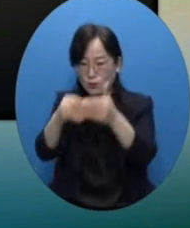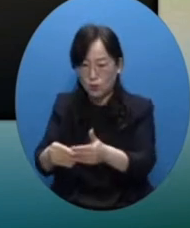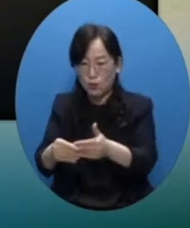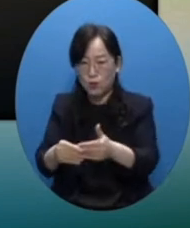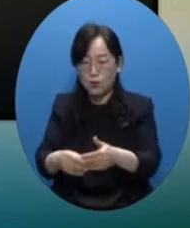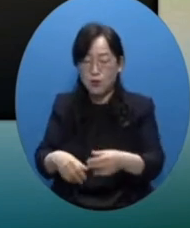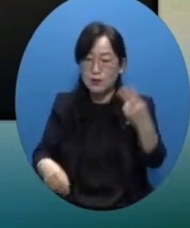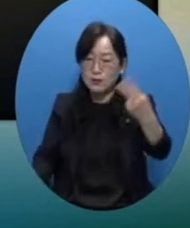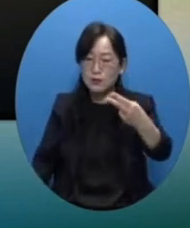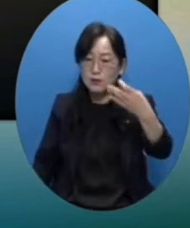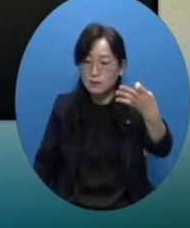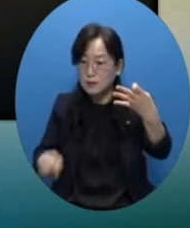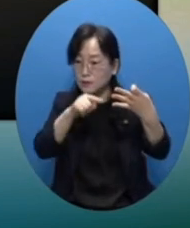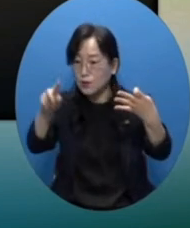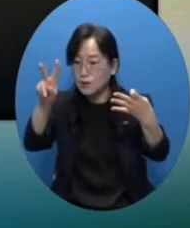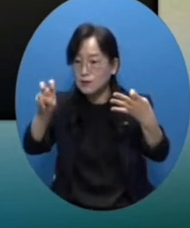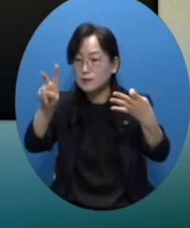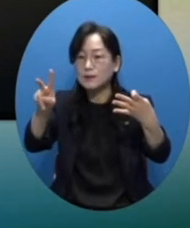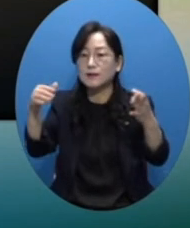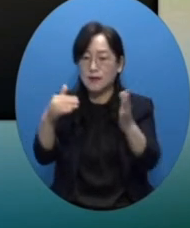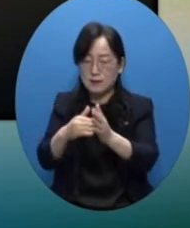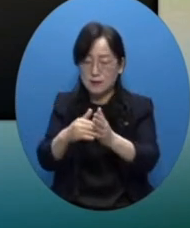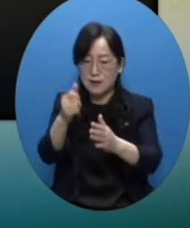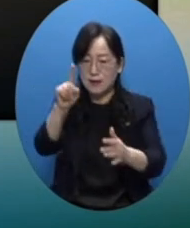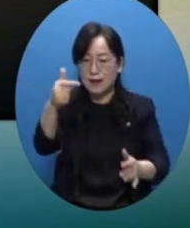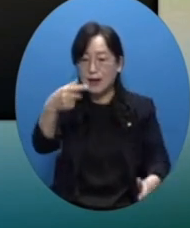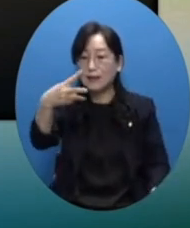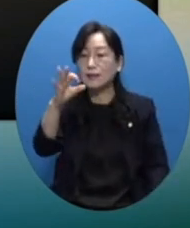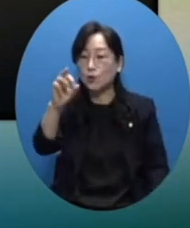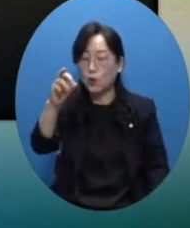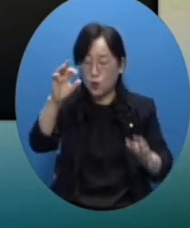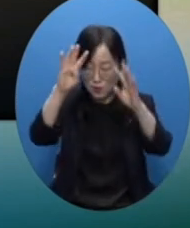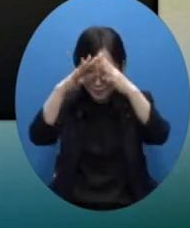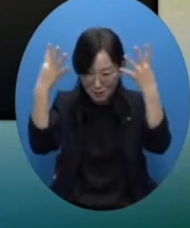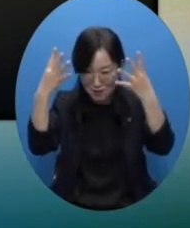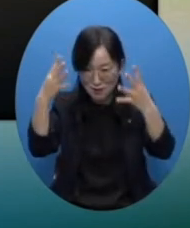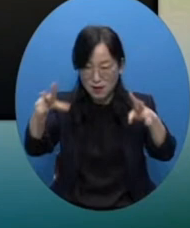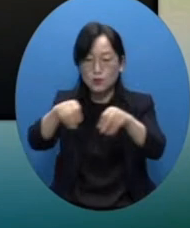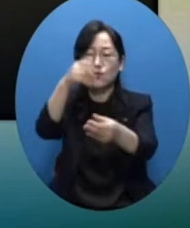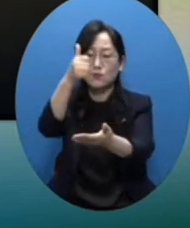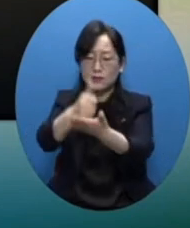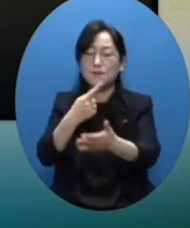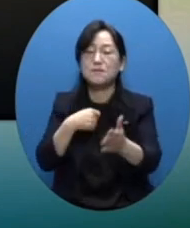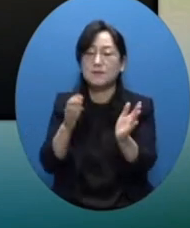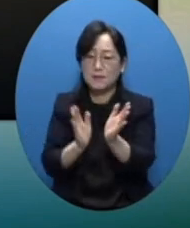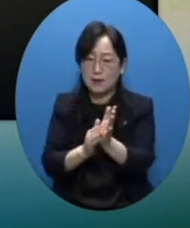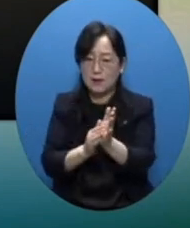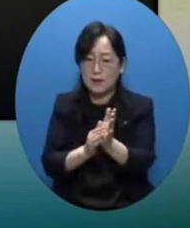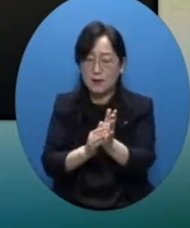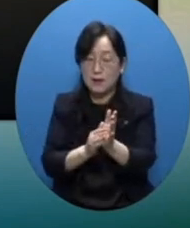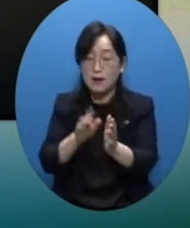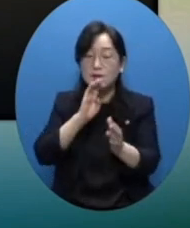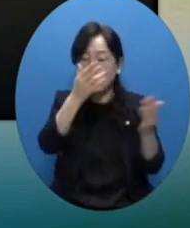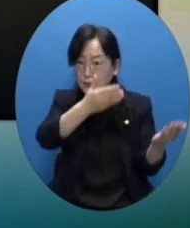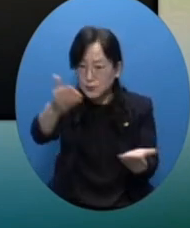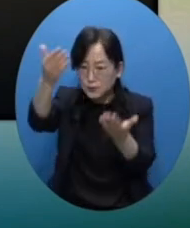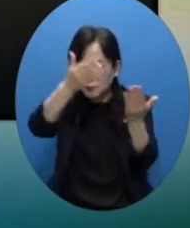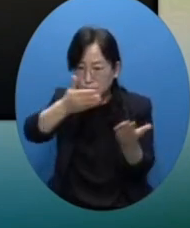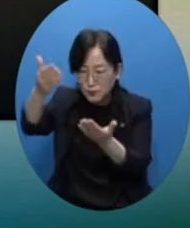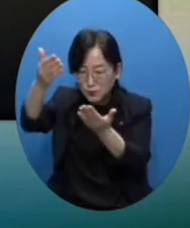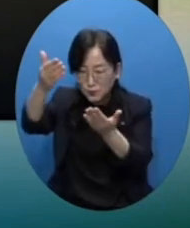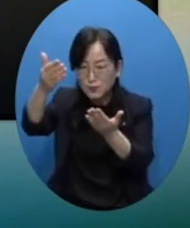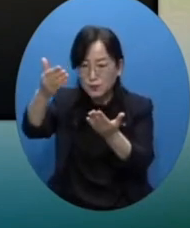20일 원까지 한동대학교 총장 으로서 많은 인재를 양성합니다 밤새 들에게 하나의 틀 심어주는 사명을